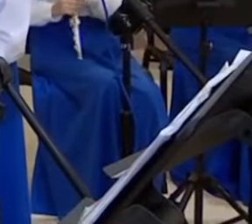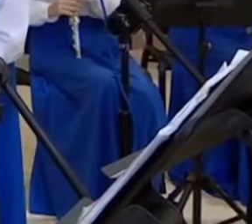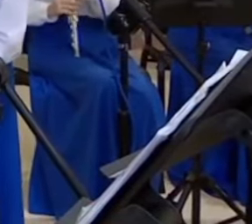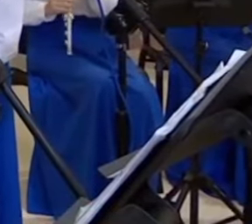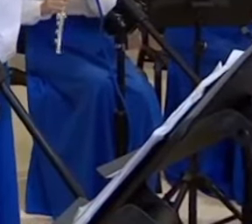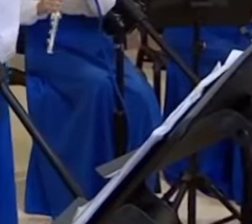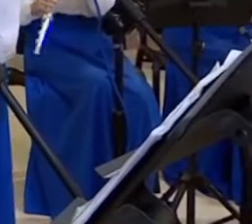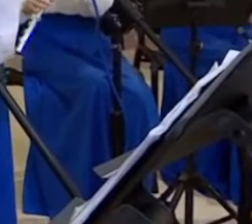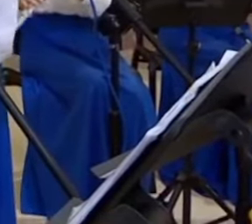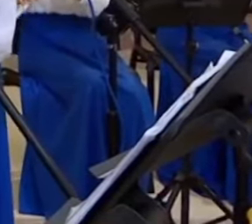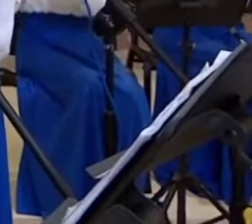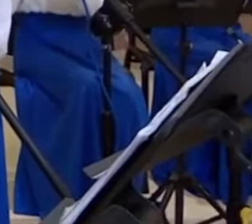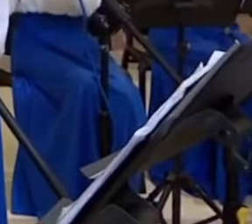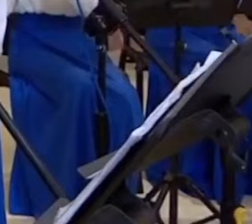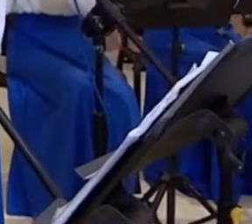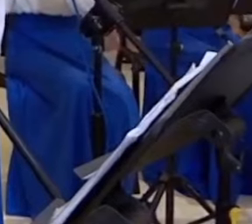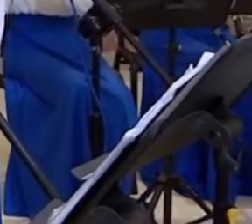napełnia